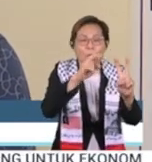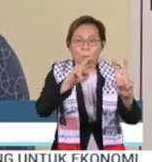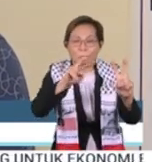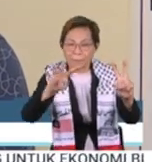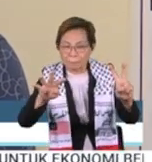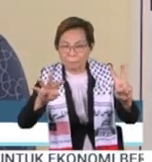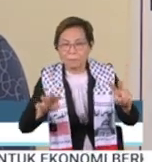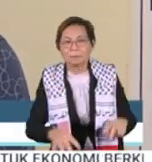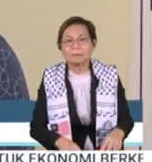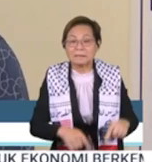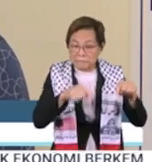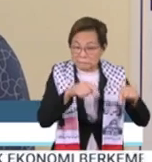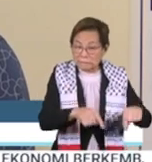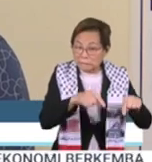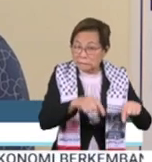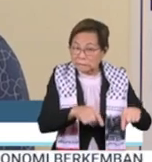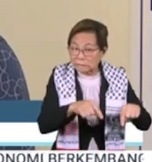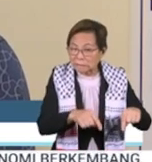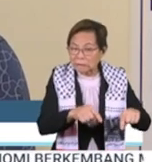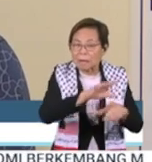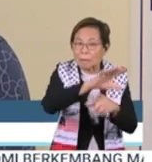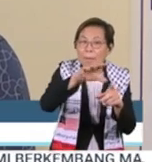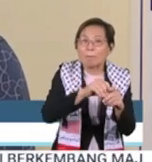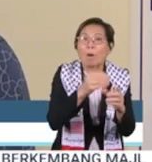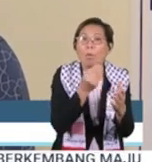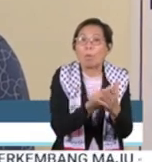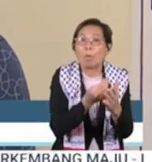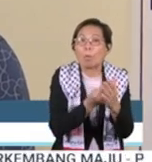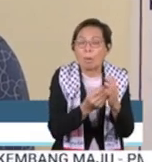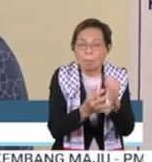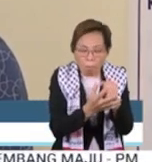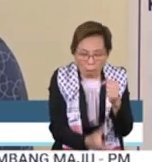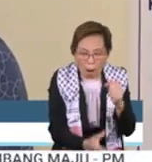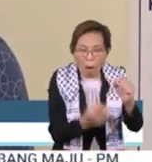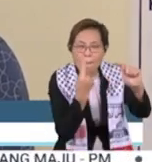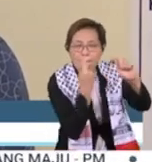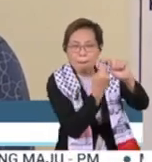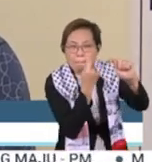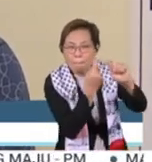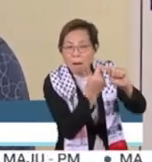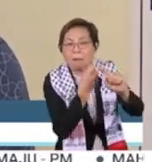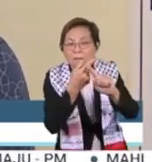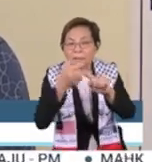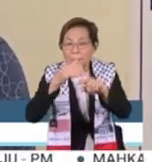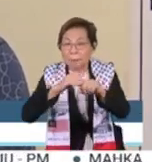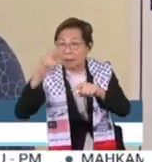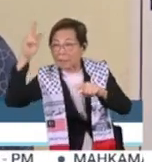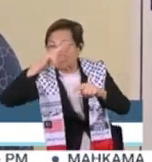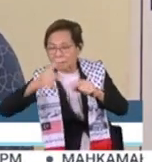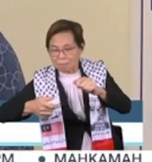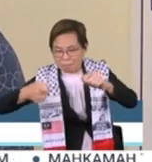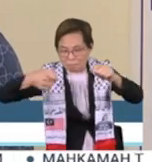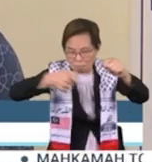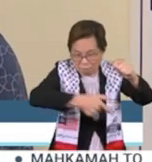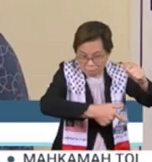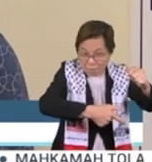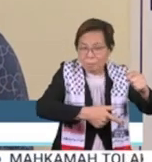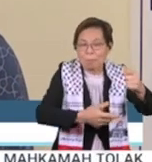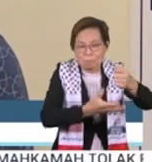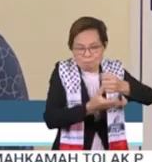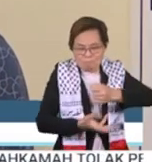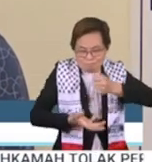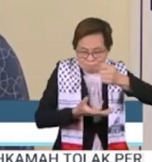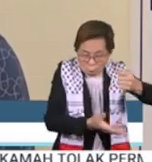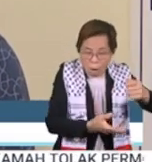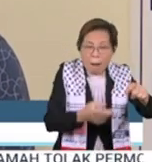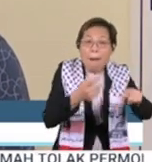2024. Yang ini melibatkan dana pembangunan yang datang daripada kerajaan lah. Tetapi pada